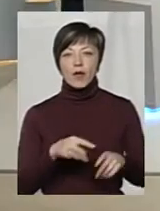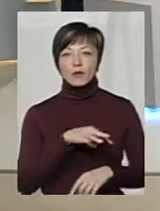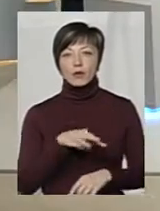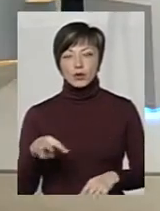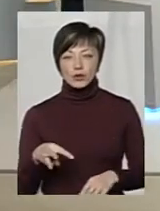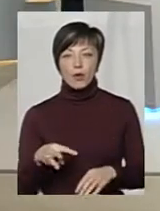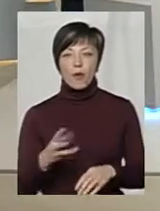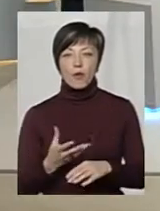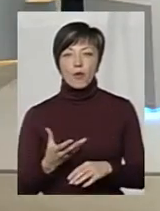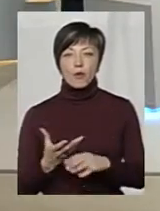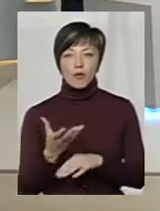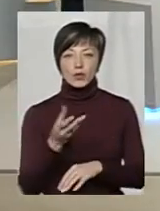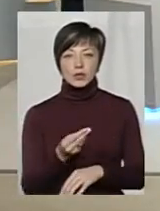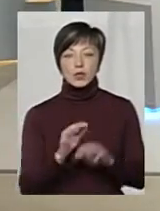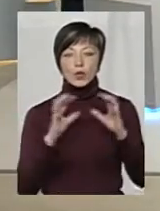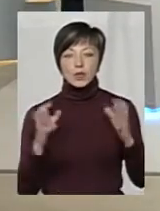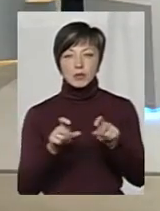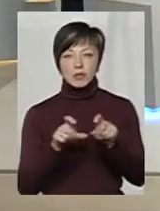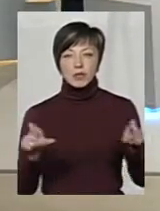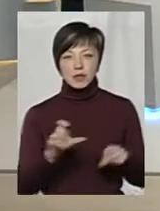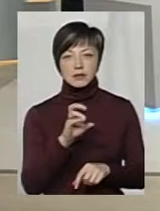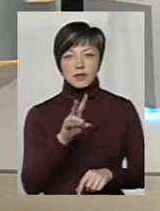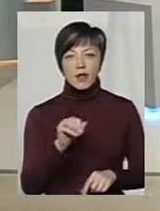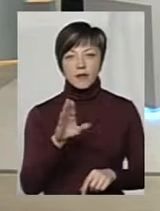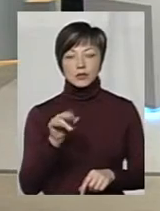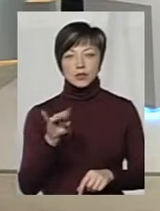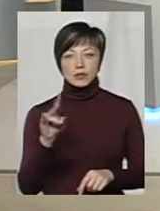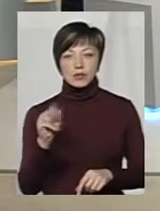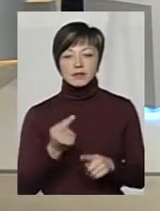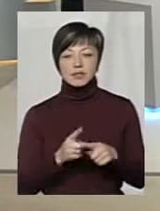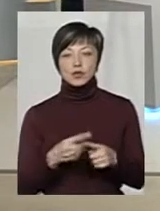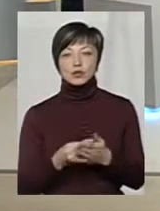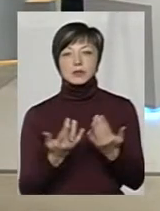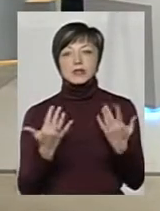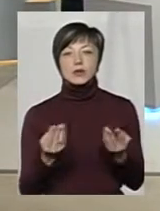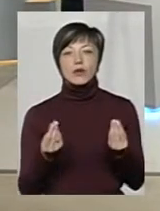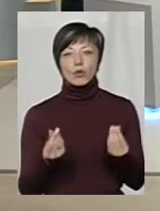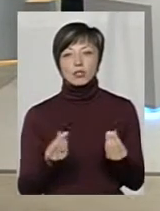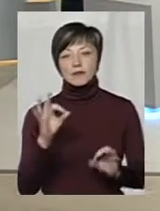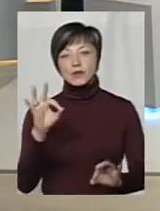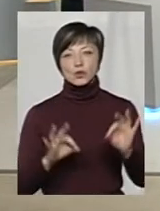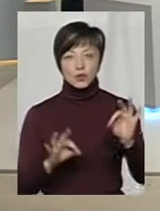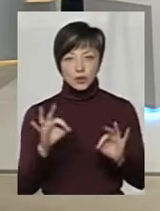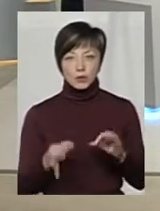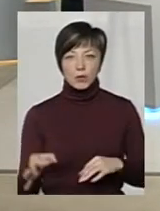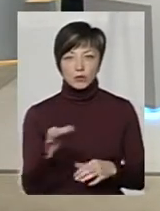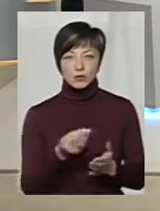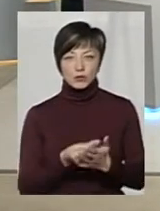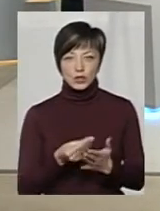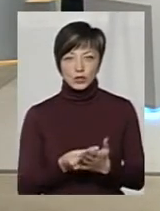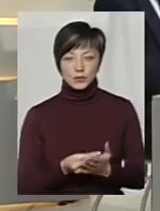17,5 мільйонів обходиться утримання закладу Славутинки. У цій сумі скільки коштів, а можливо відсотків от з обласного